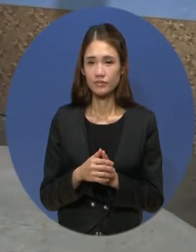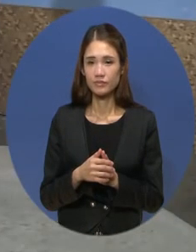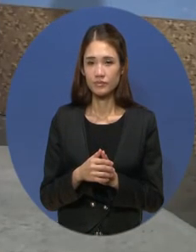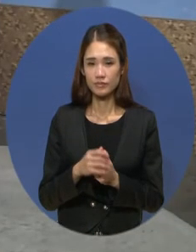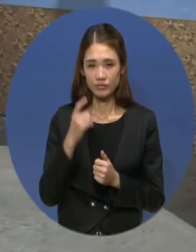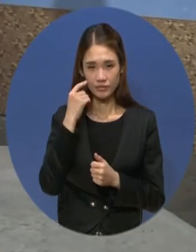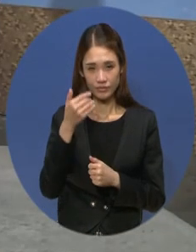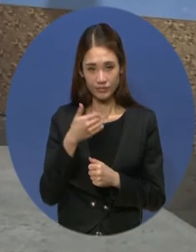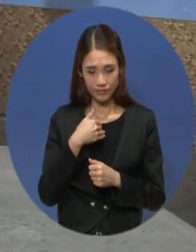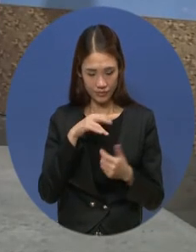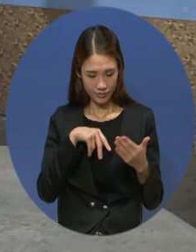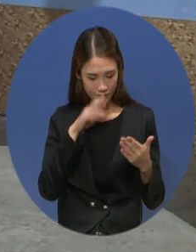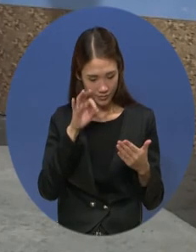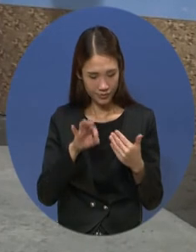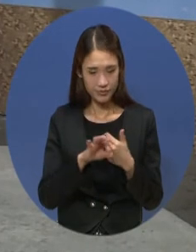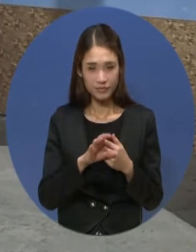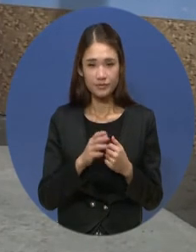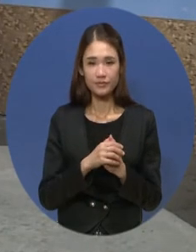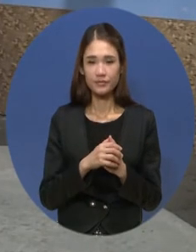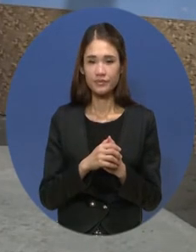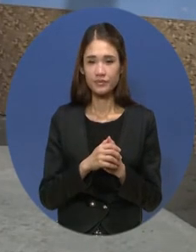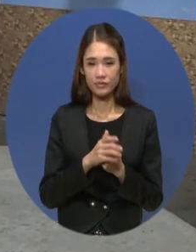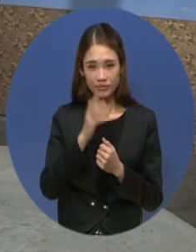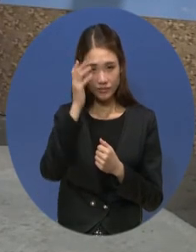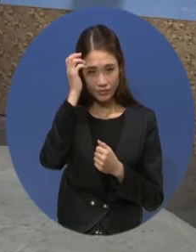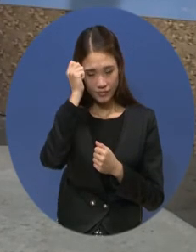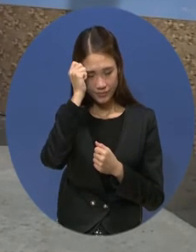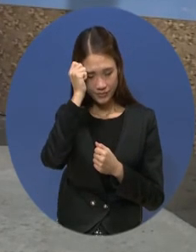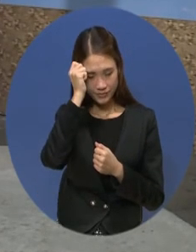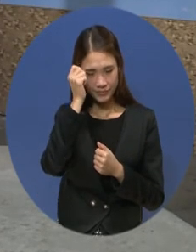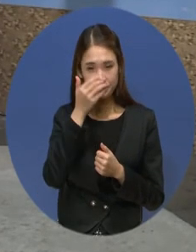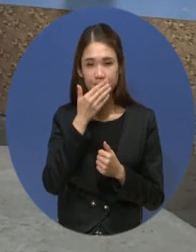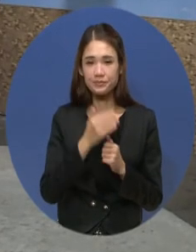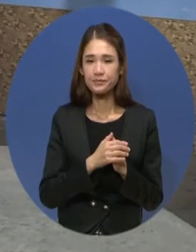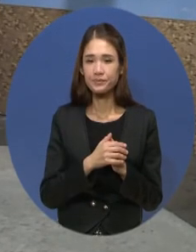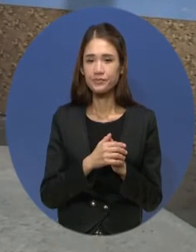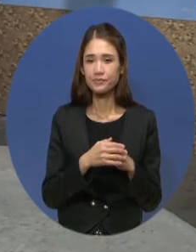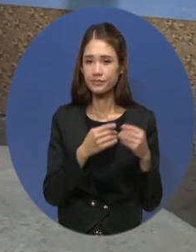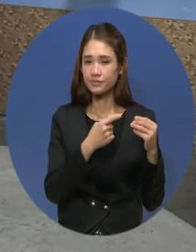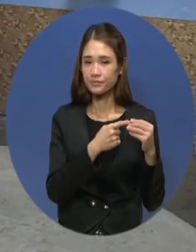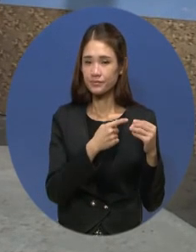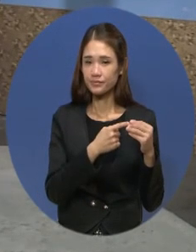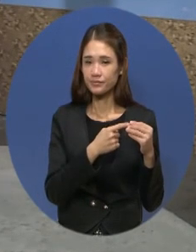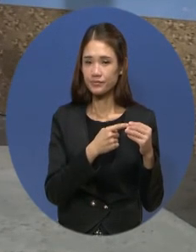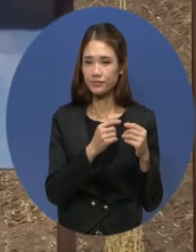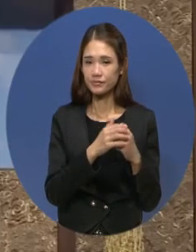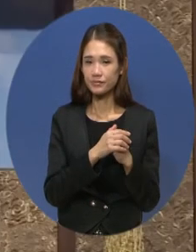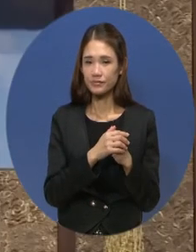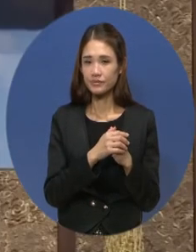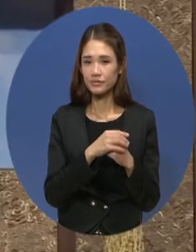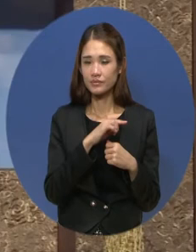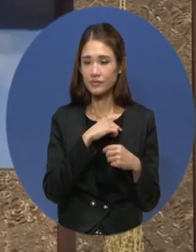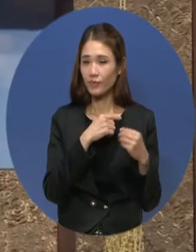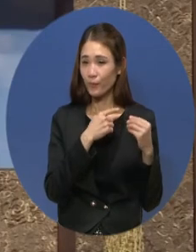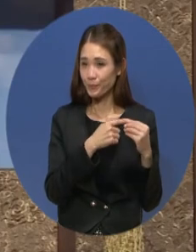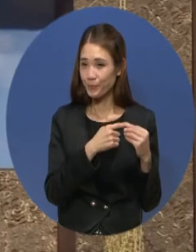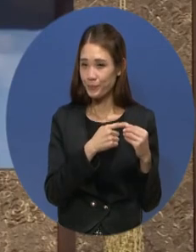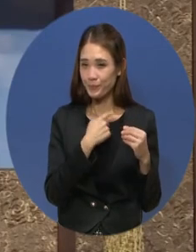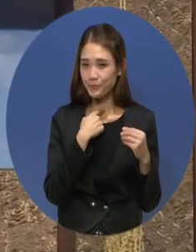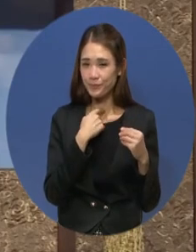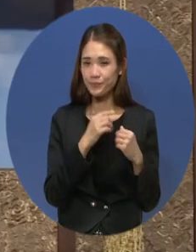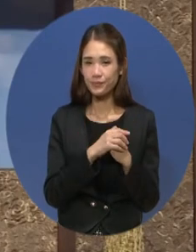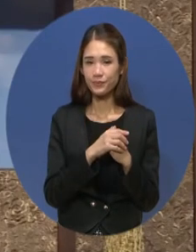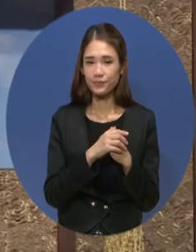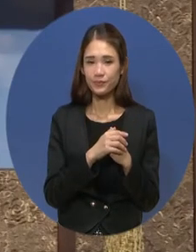질문을 이렇게 딱 봤을 때 기억에 남는 것이 가장 첫 번째 했던